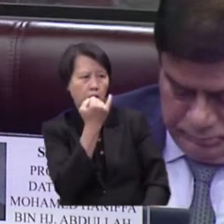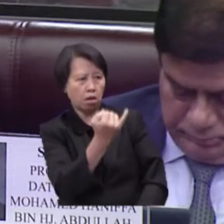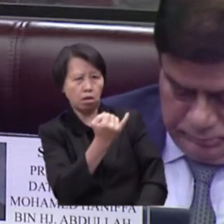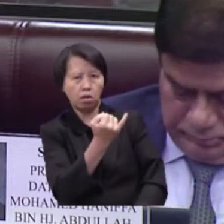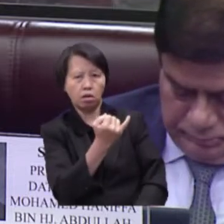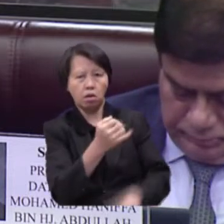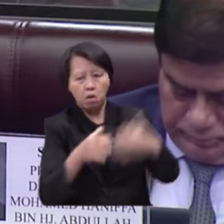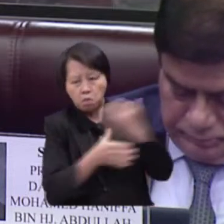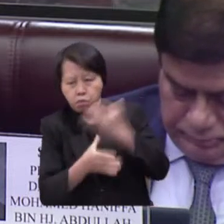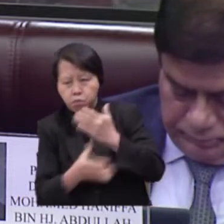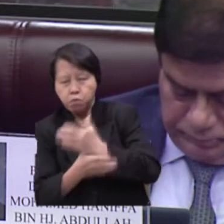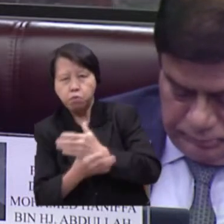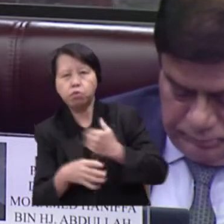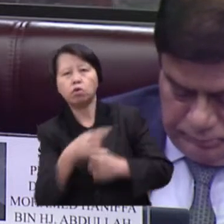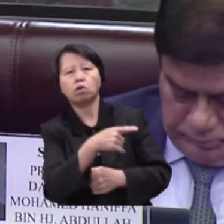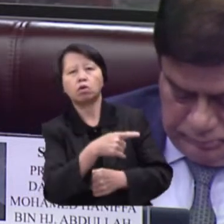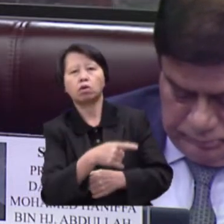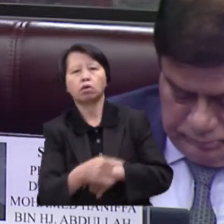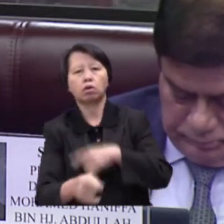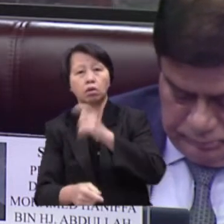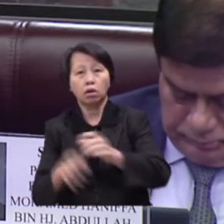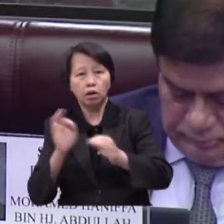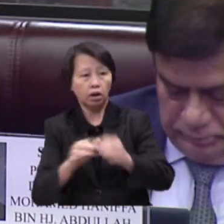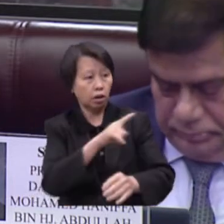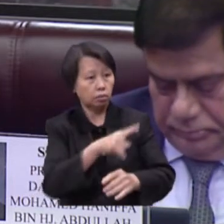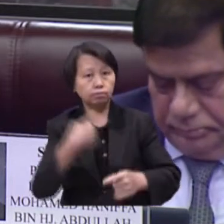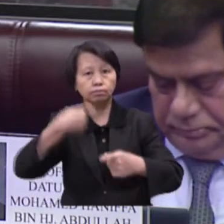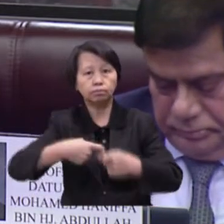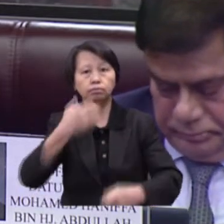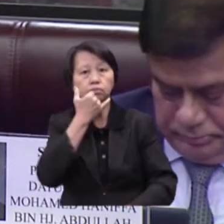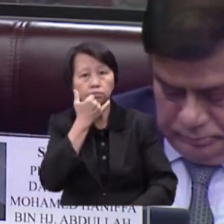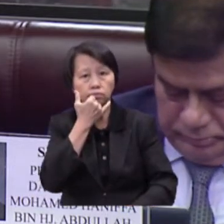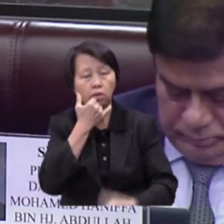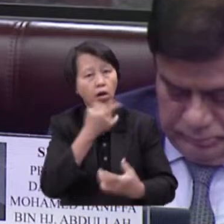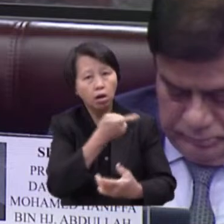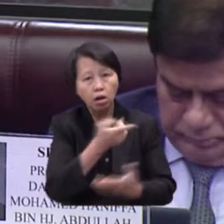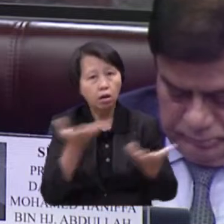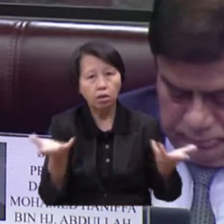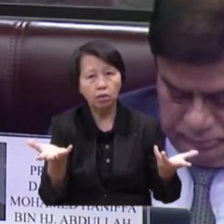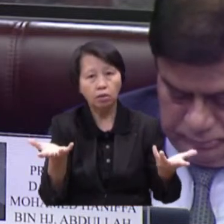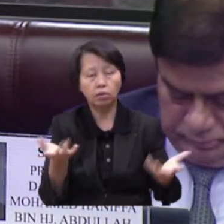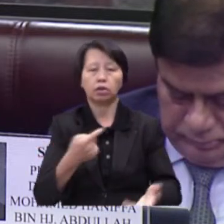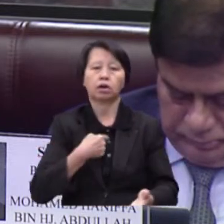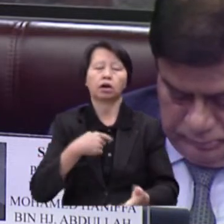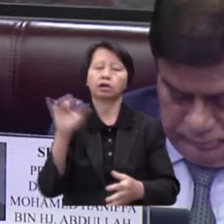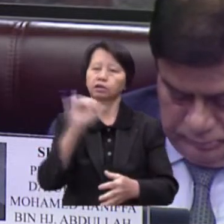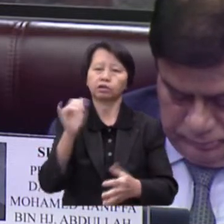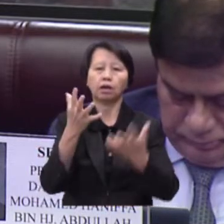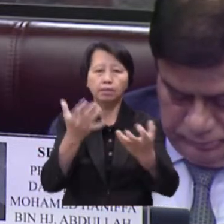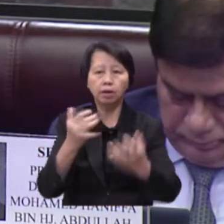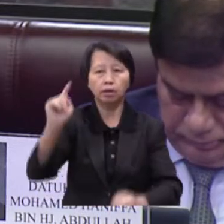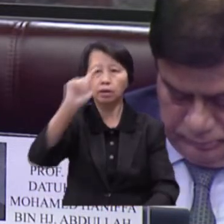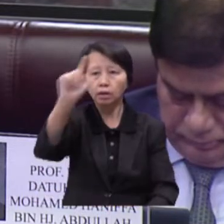melakukan bully pada pemangsa sekiranya disabit kesalahan saya juga ingin bertanya mengenai tahap